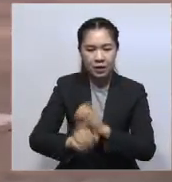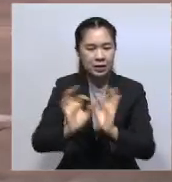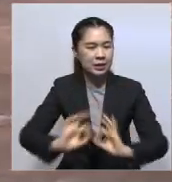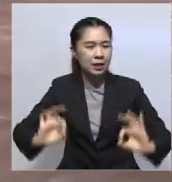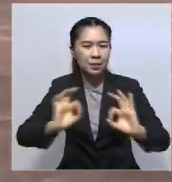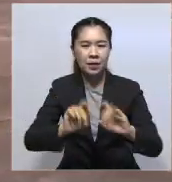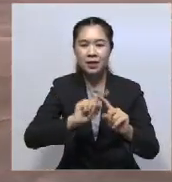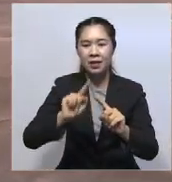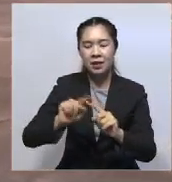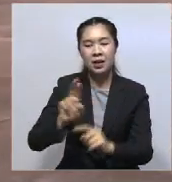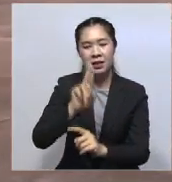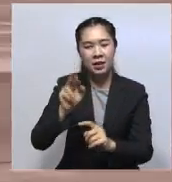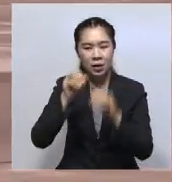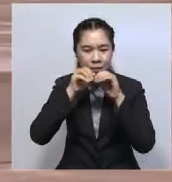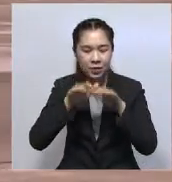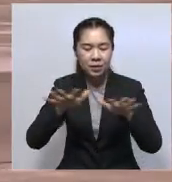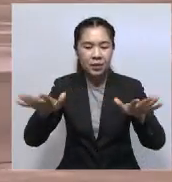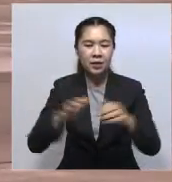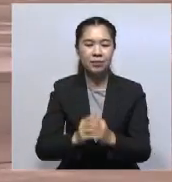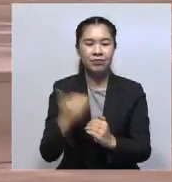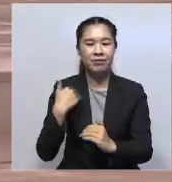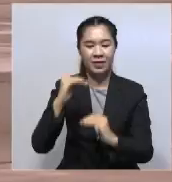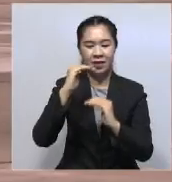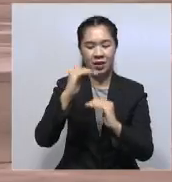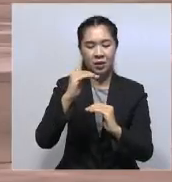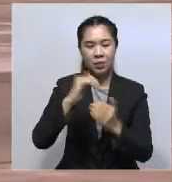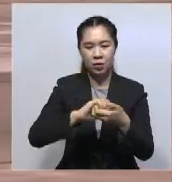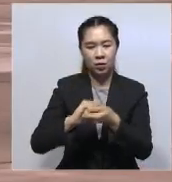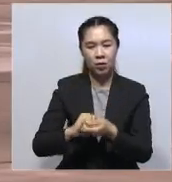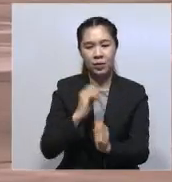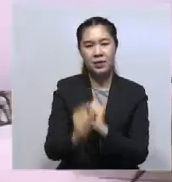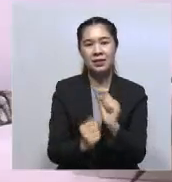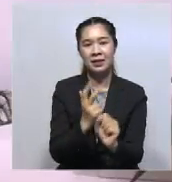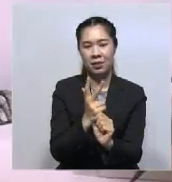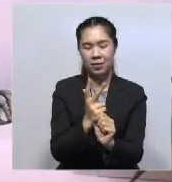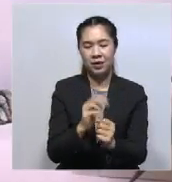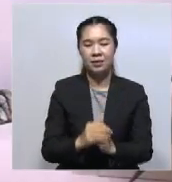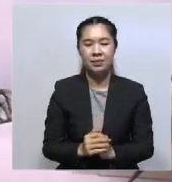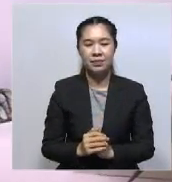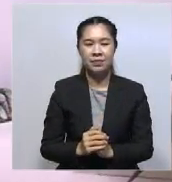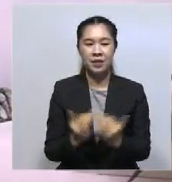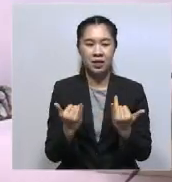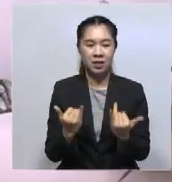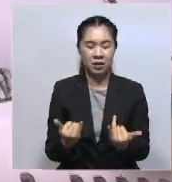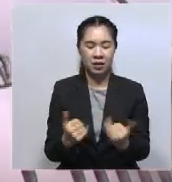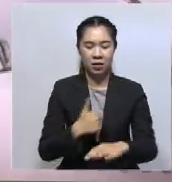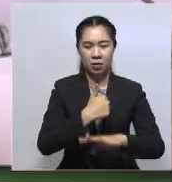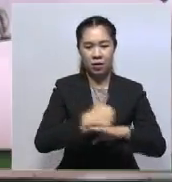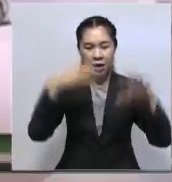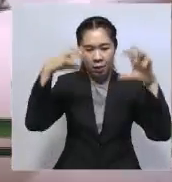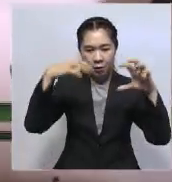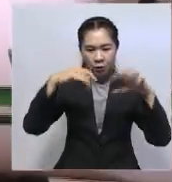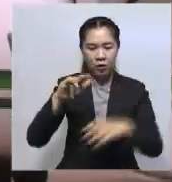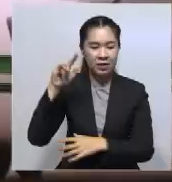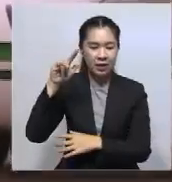ป็นอื่นๆสำหรับใช้ในการประชาสัมพันธ์โดยมีกำหนดระยะเวลาความร่วมมือ3ปีในโอกาสนี้อธิบดีกรมฝนหลวงและการบินเก